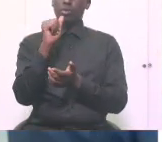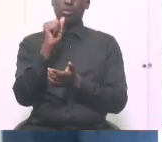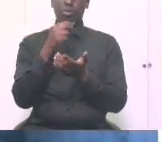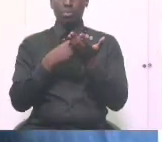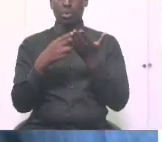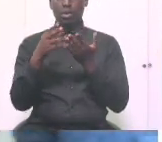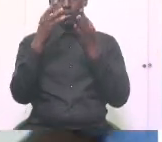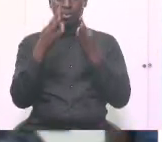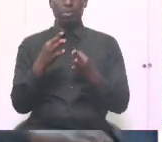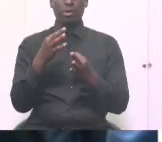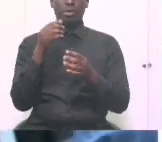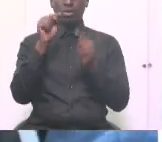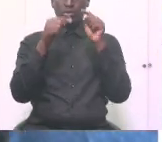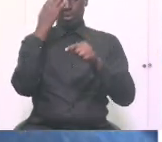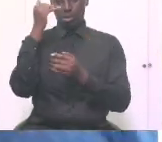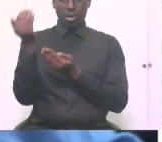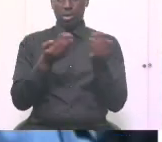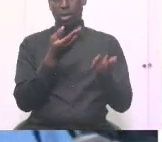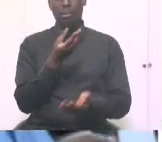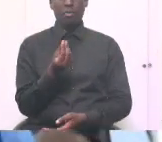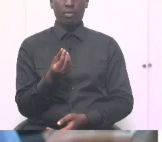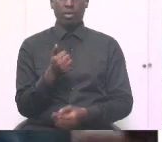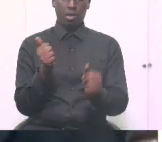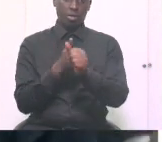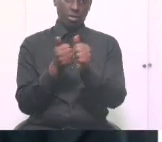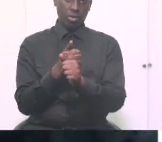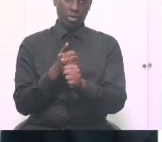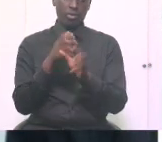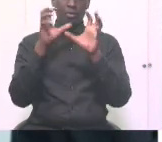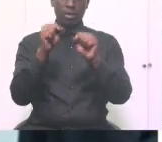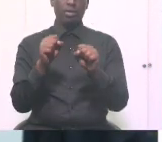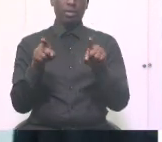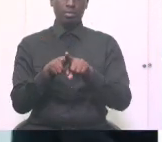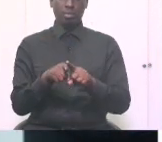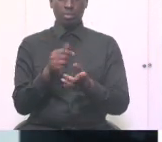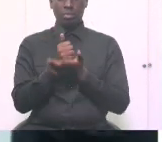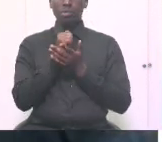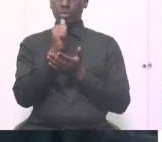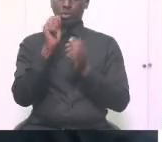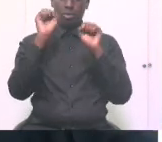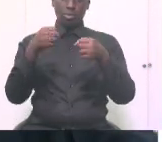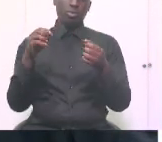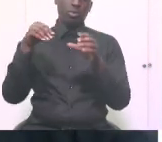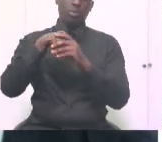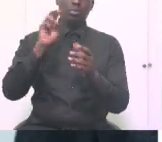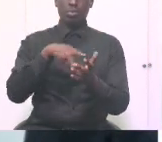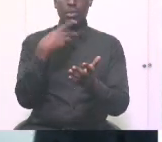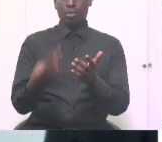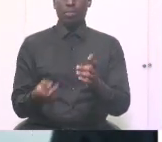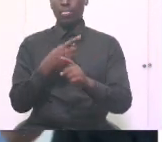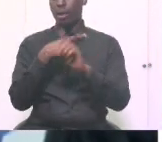ibi byaha aregwa kuko ngo yakiriye ariya amafaranga akurikiranyweho gufata nk'indonke kandi ngo ntiyari akwiye kugwa muri uwo mutego. Icyo